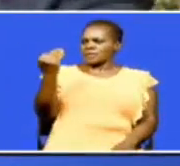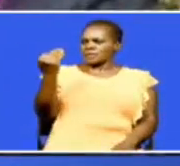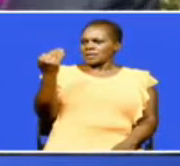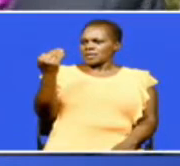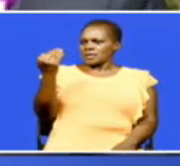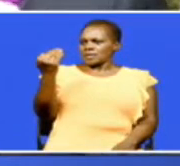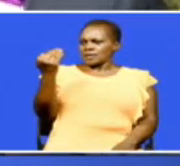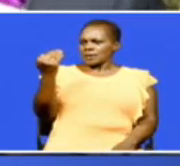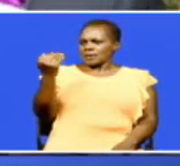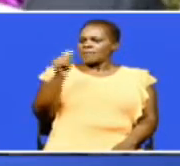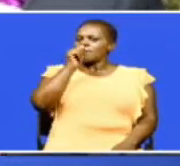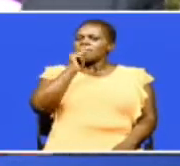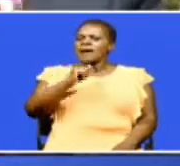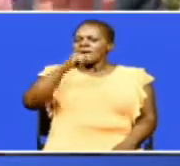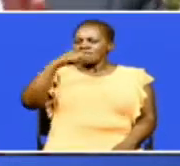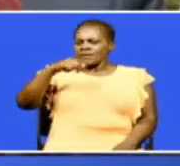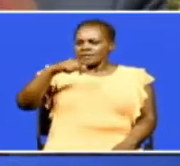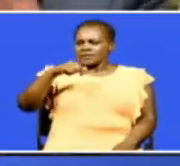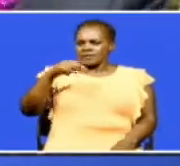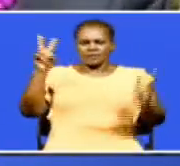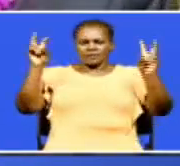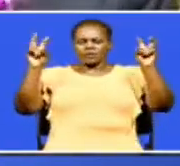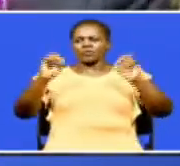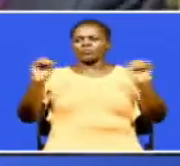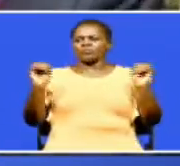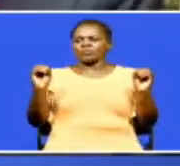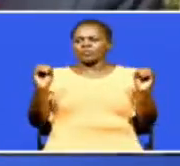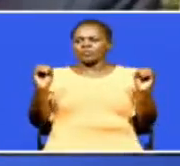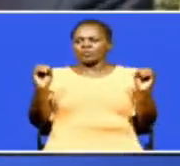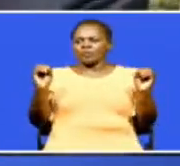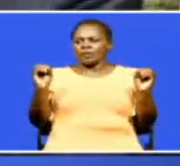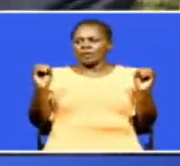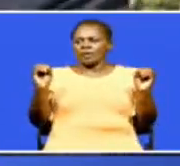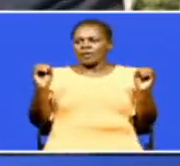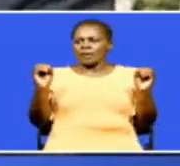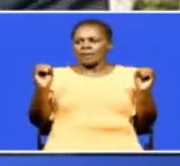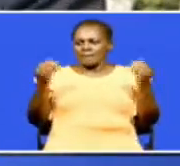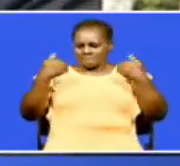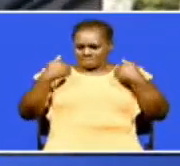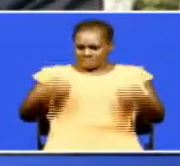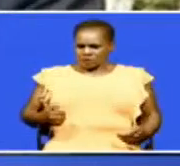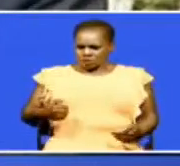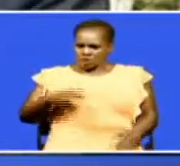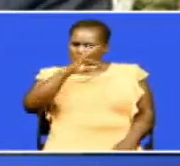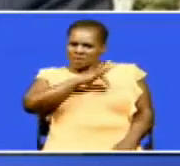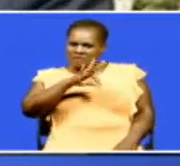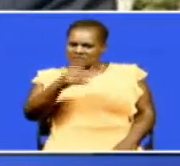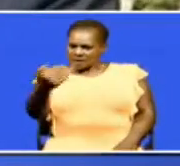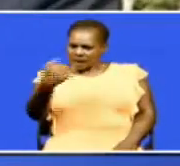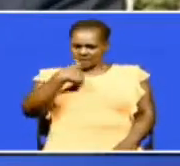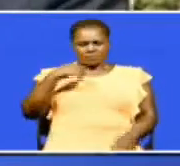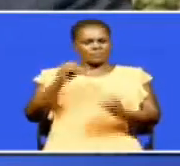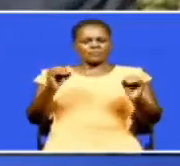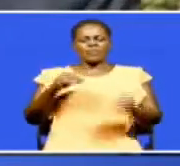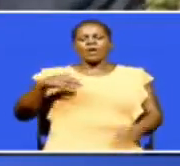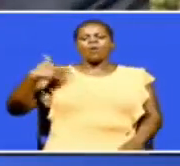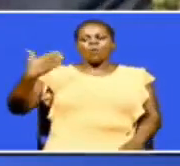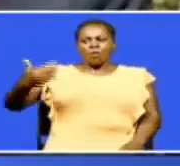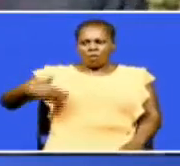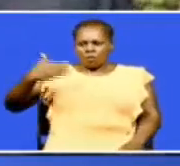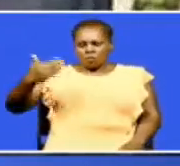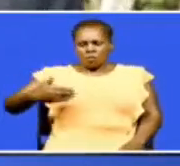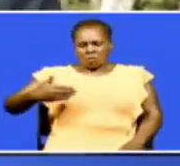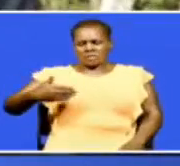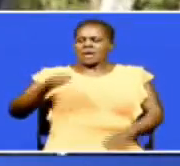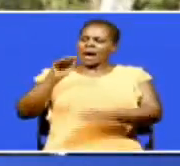chake binafsi. Never. He's never asked for anything for personal gain. It is always to